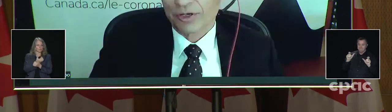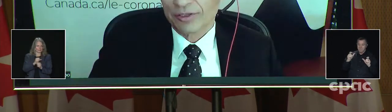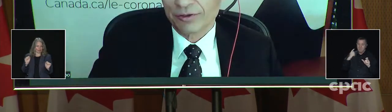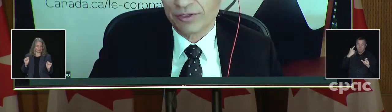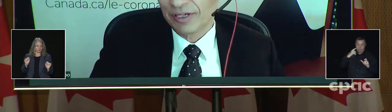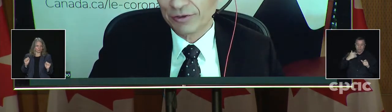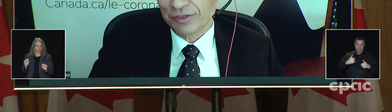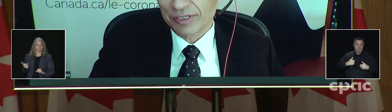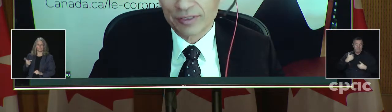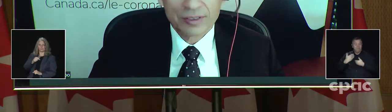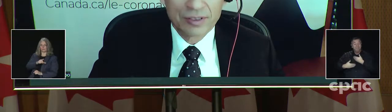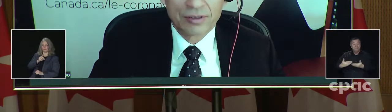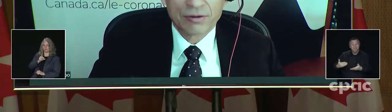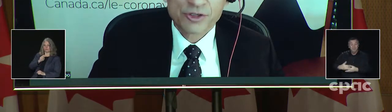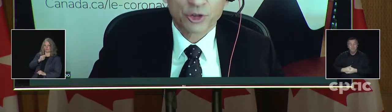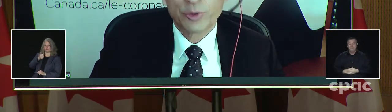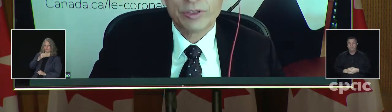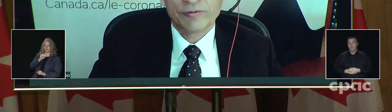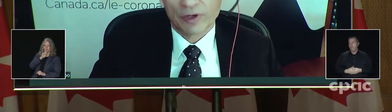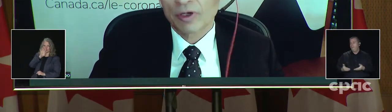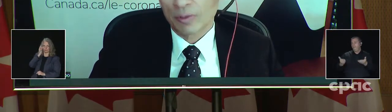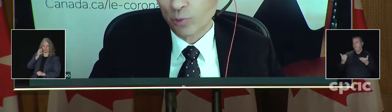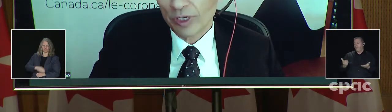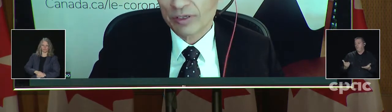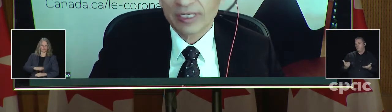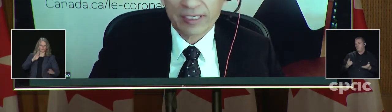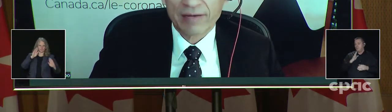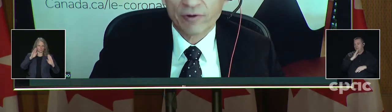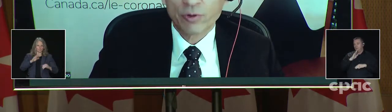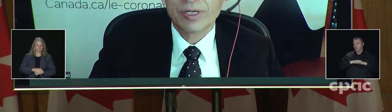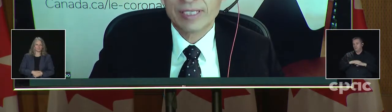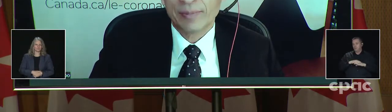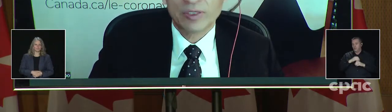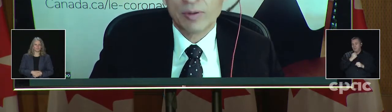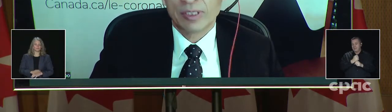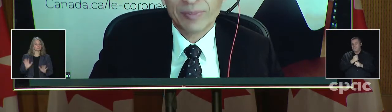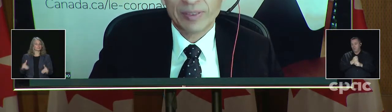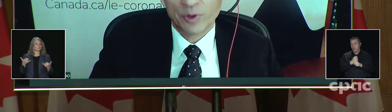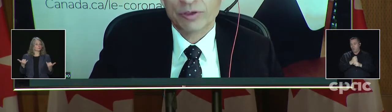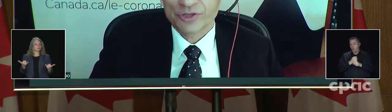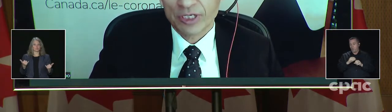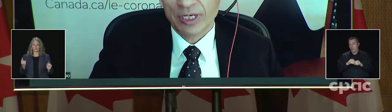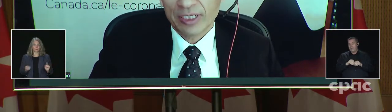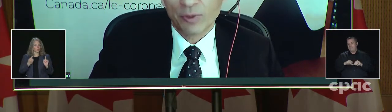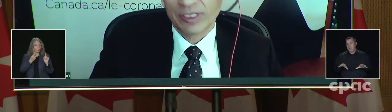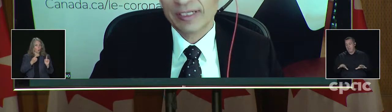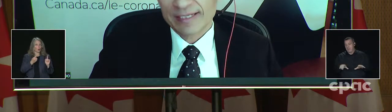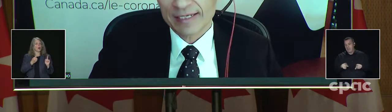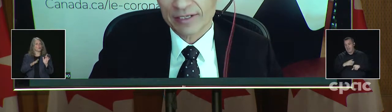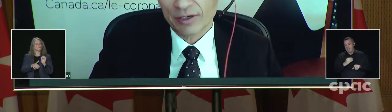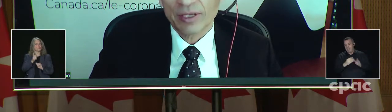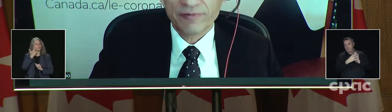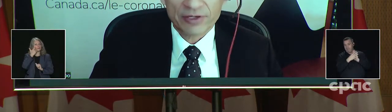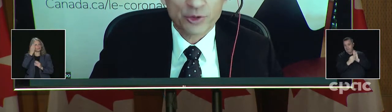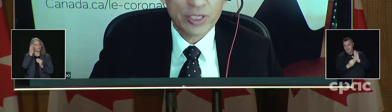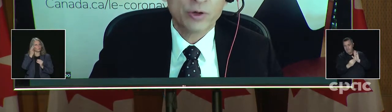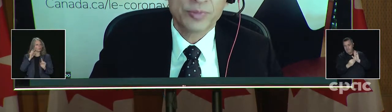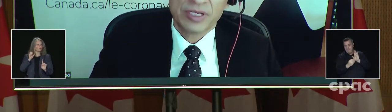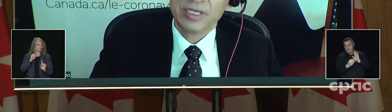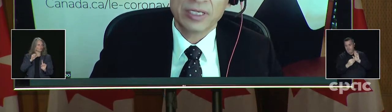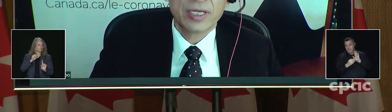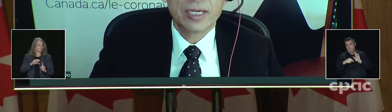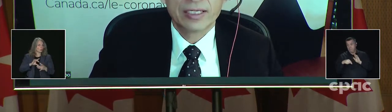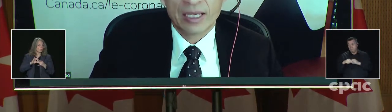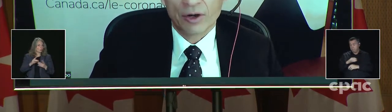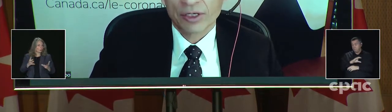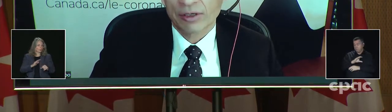Bonjour à toutes et à tous. Aujourd'hui, nous ferons le point sur les travaux d'épidémiologie et de modélisation effectués au